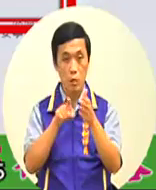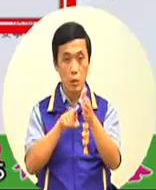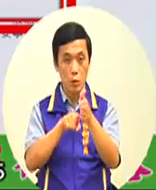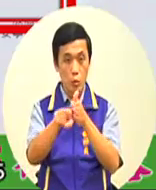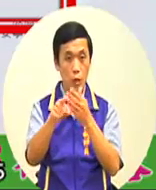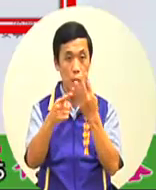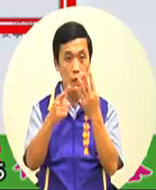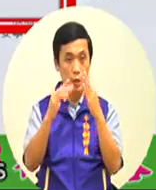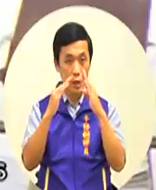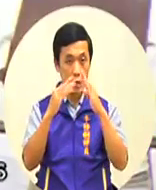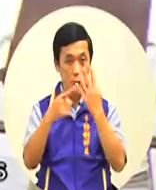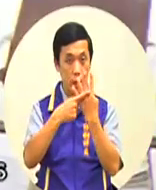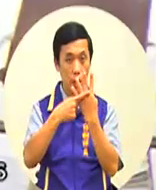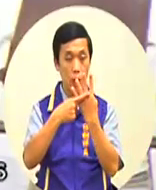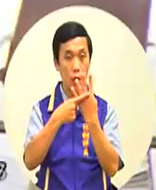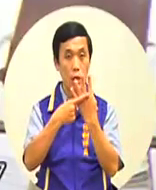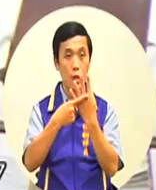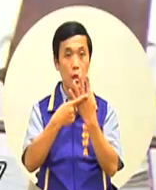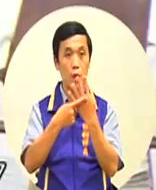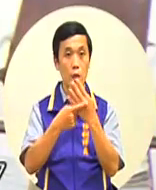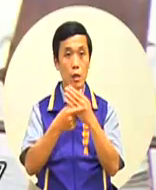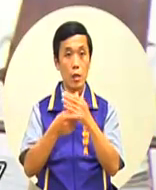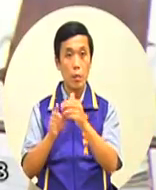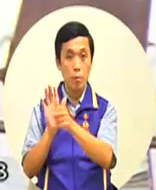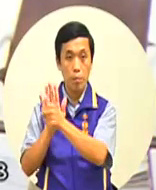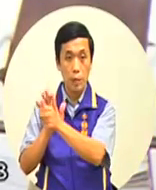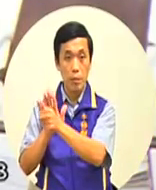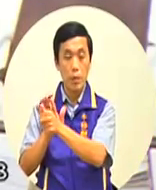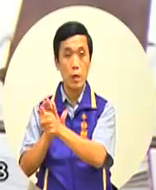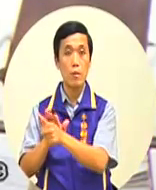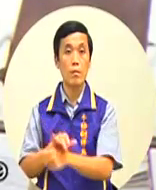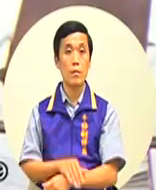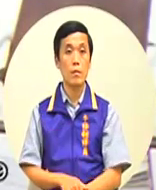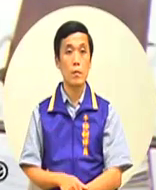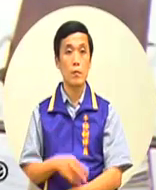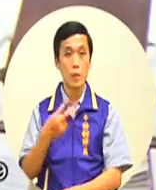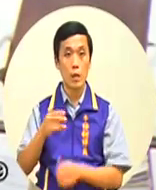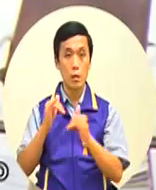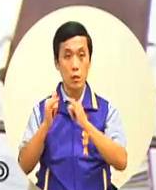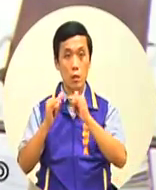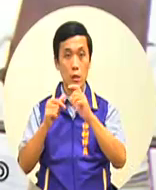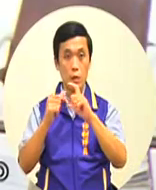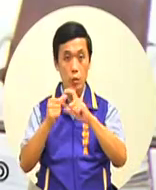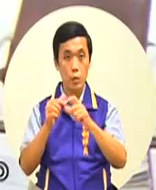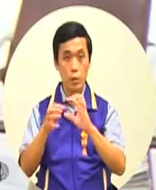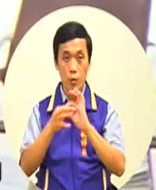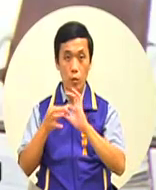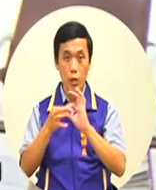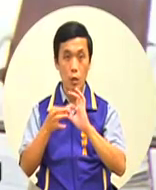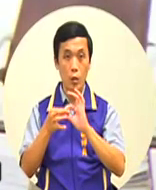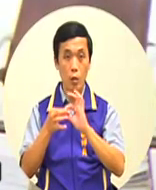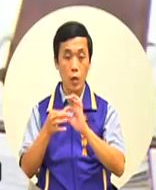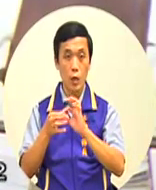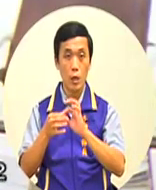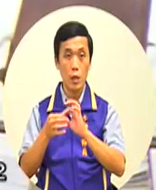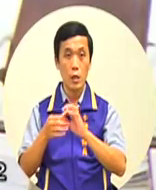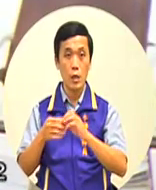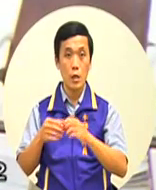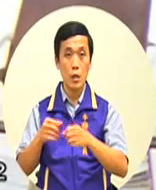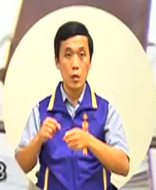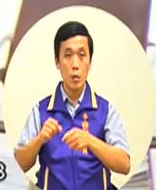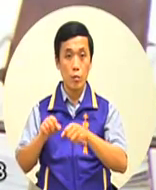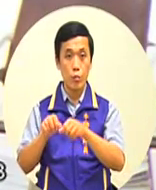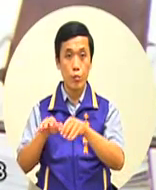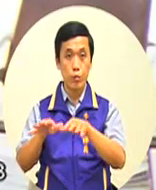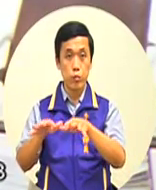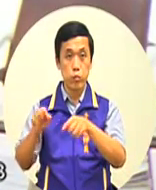做这样子的辅导跟帮忙那是要强化社区关怀的据点功能等